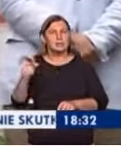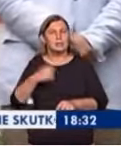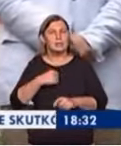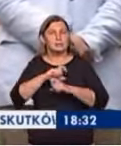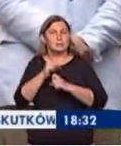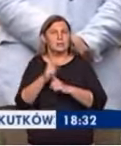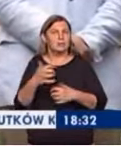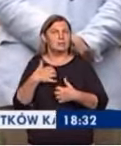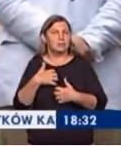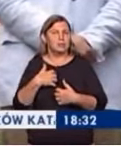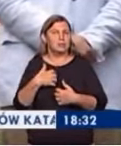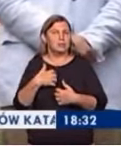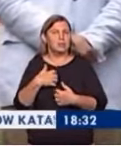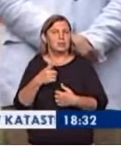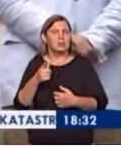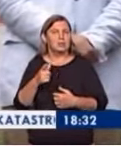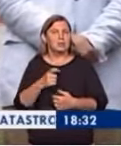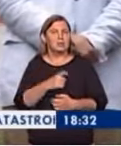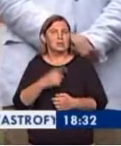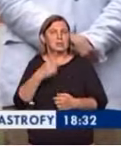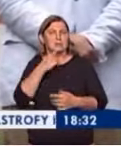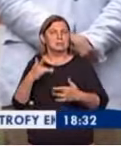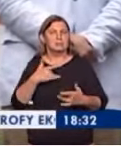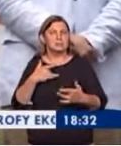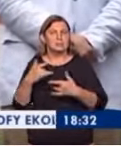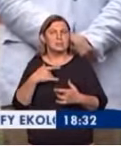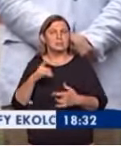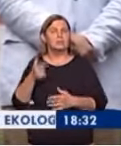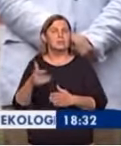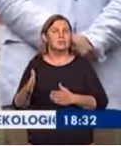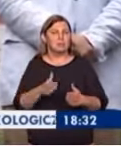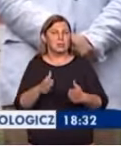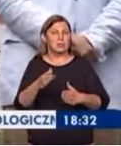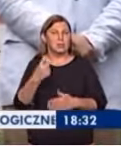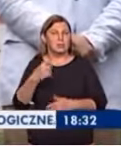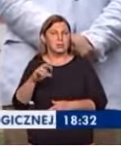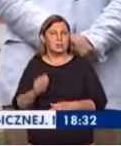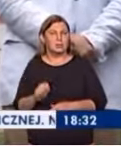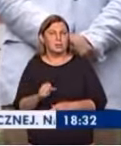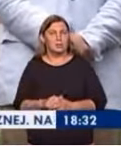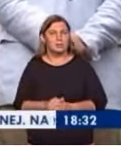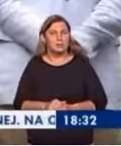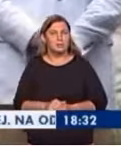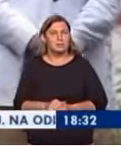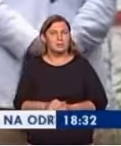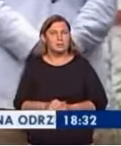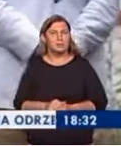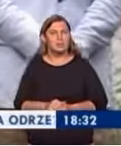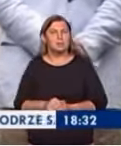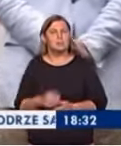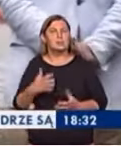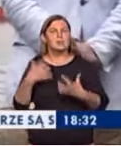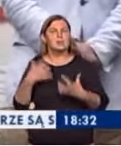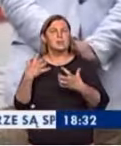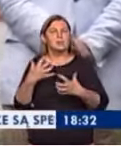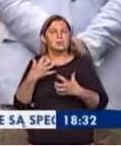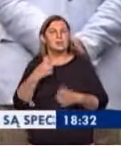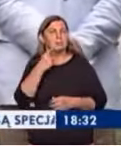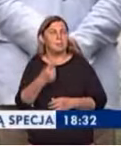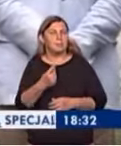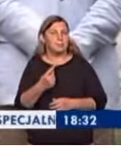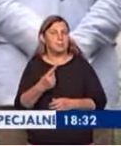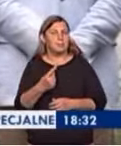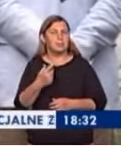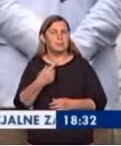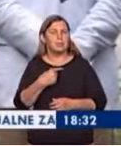całe życie na to, nasze serce krwawi, jak widzimy, co się dzieje z naszą rzeką, z Odrą. I chciałbym podkreślić jednoznacznie,